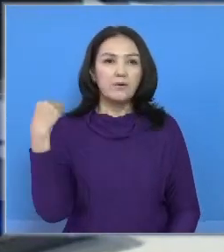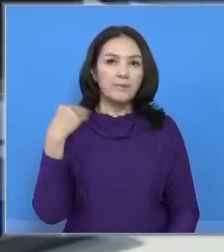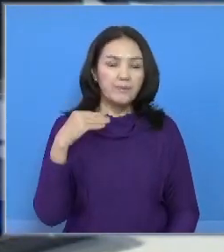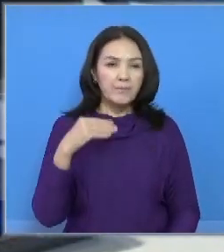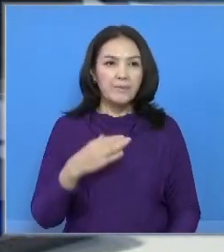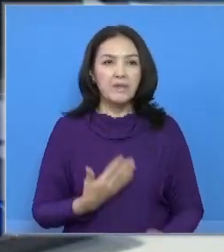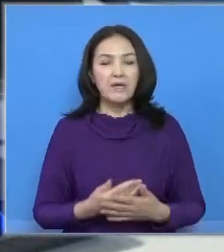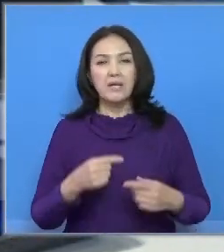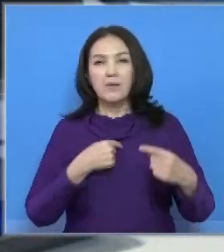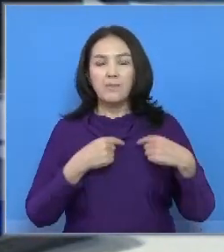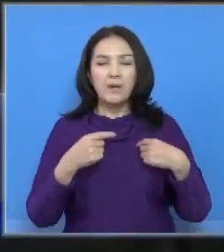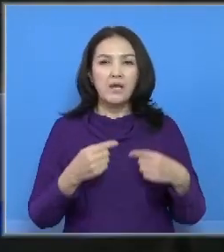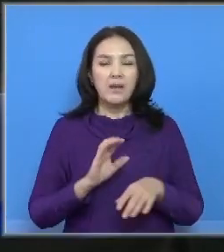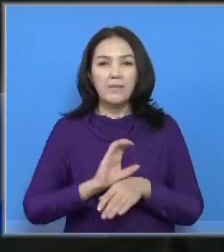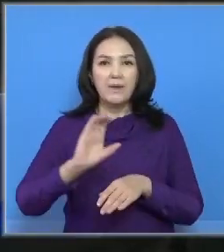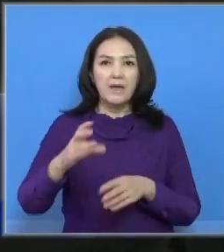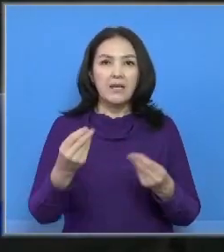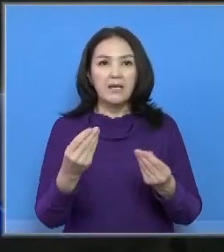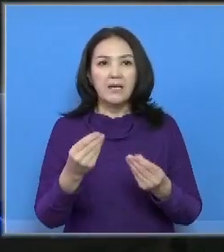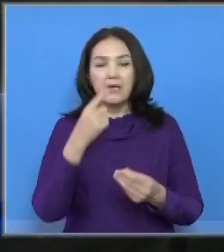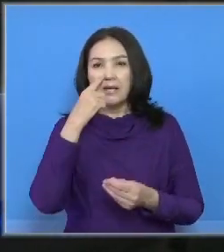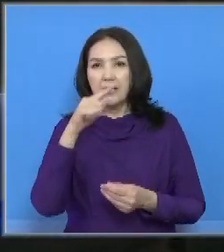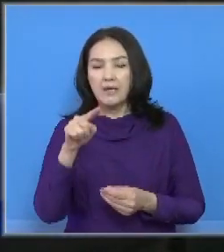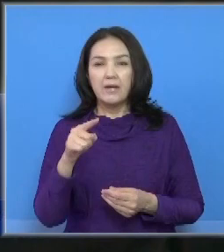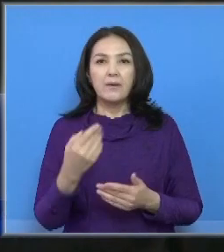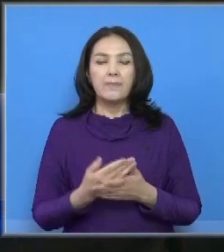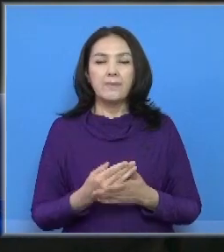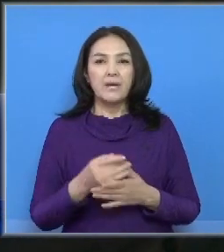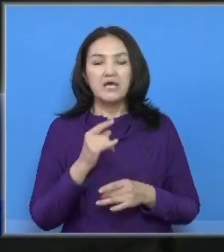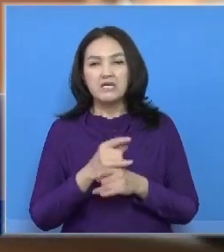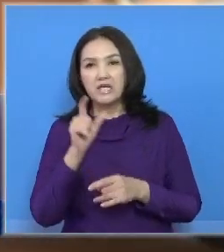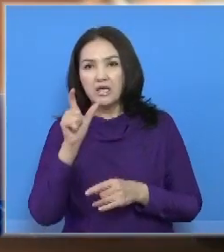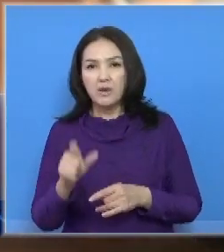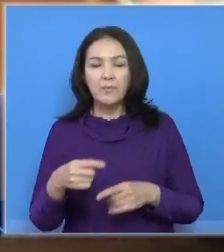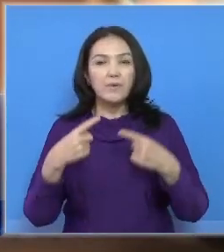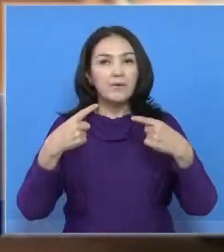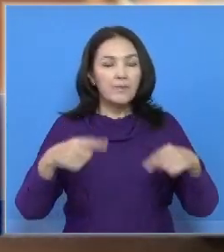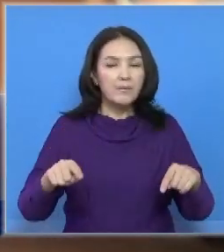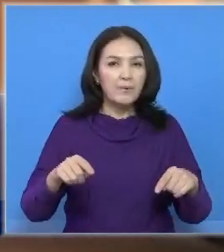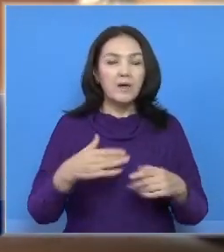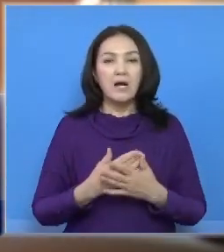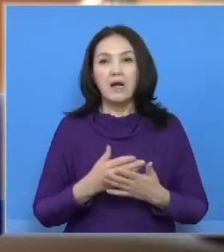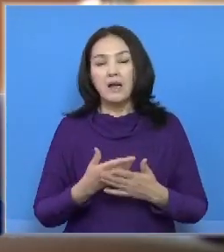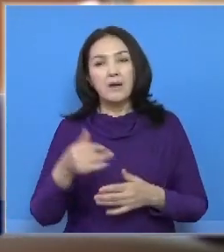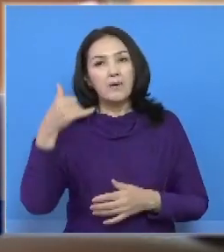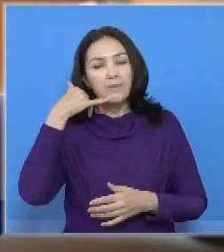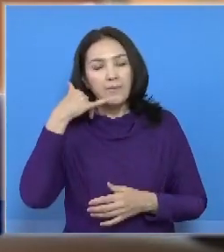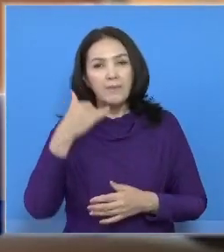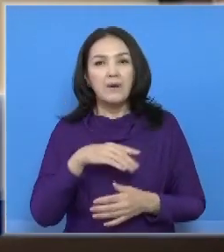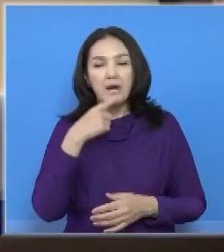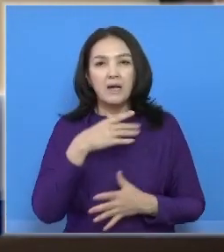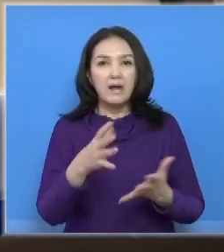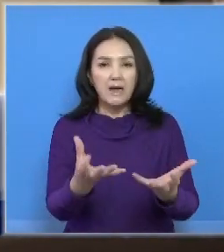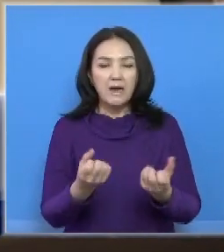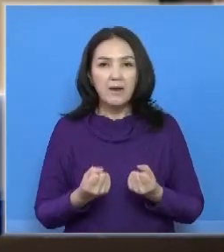актюбинсу потерпевшие перевел деньги на абонентский номер указанной мошенникам в другом случае преступник позвонил и предложил